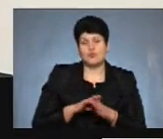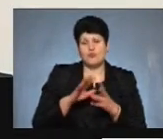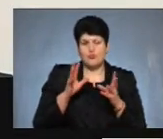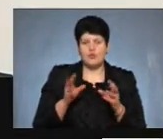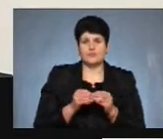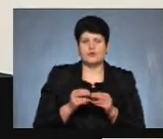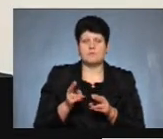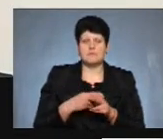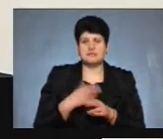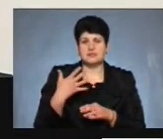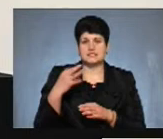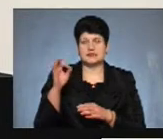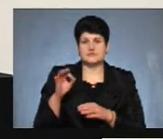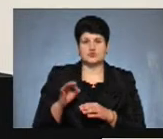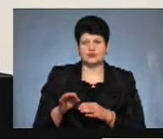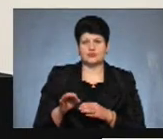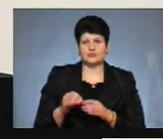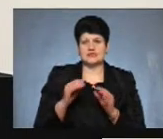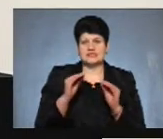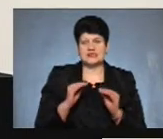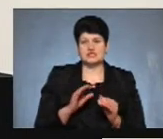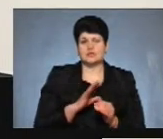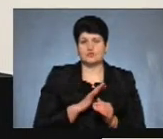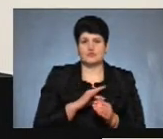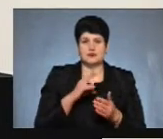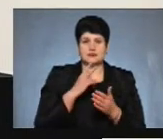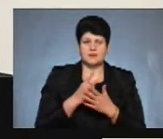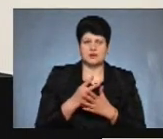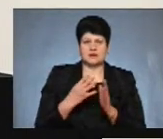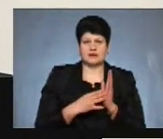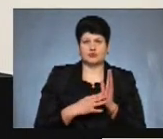тобто без 50-відсоткової цієї знижки, який був передбачений перших